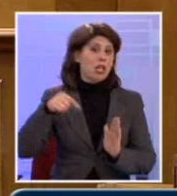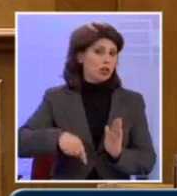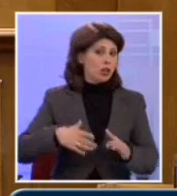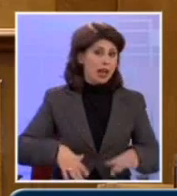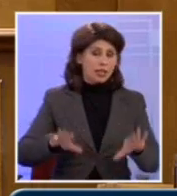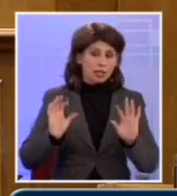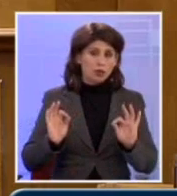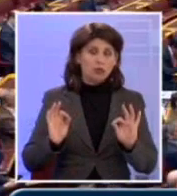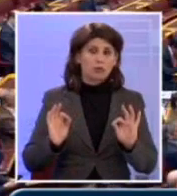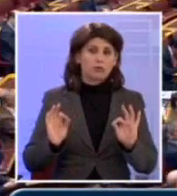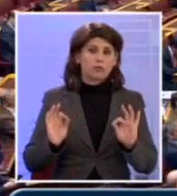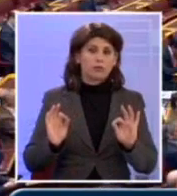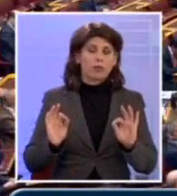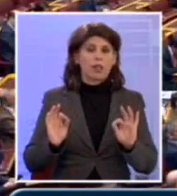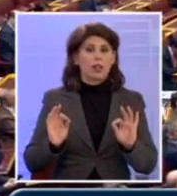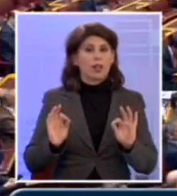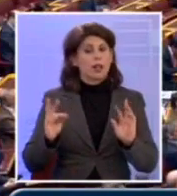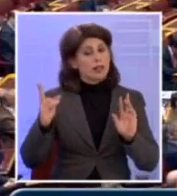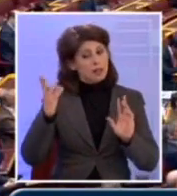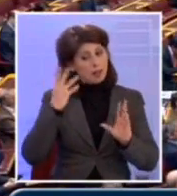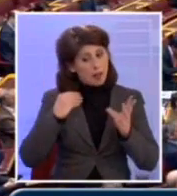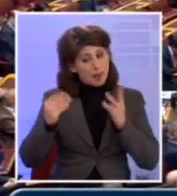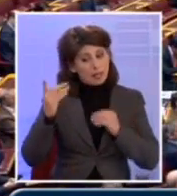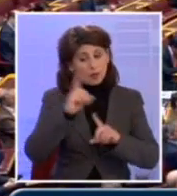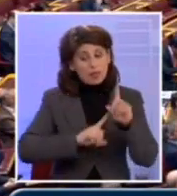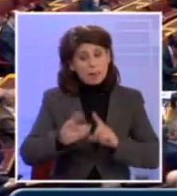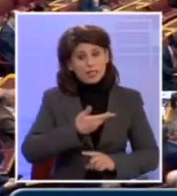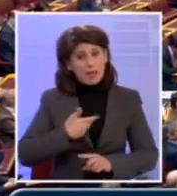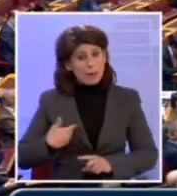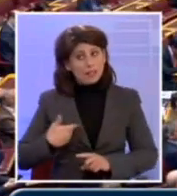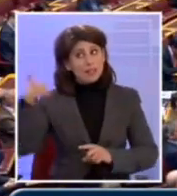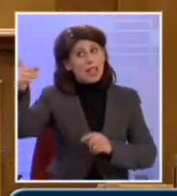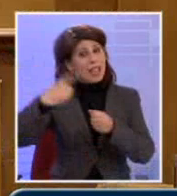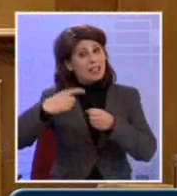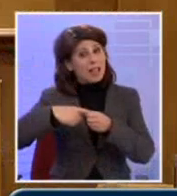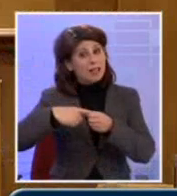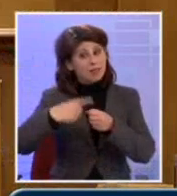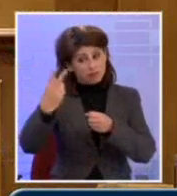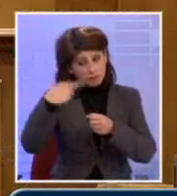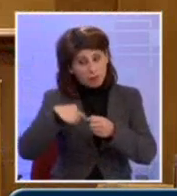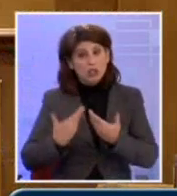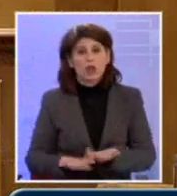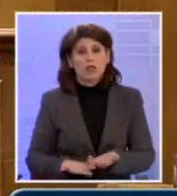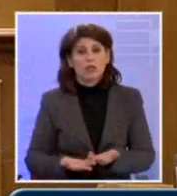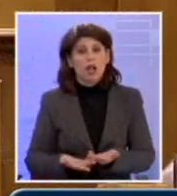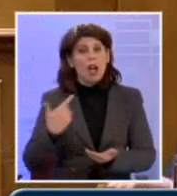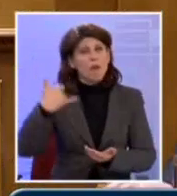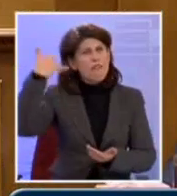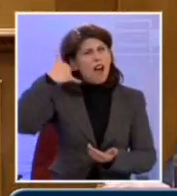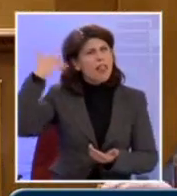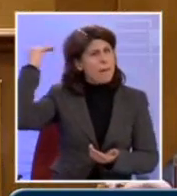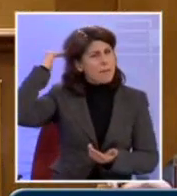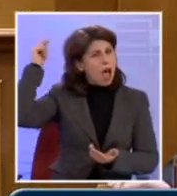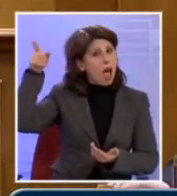αρχίζουν πια να μας γνωρίζουν πολύ καλά και οι εταίροι μας. Αν κάπου στο βάθος του μυαλού τους